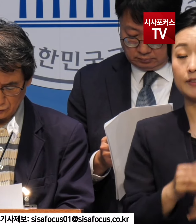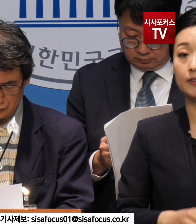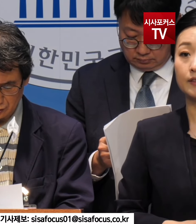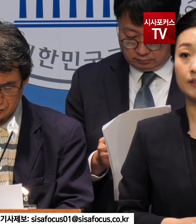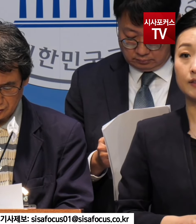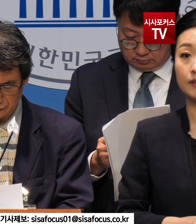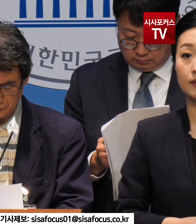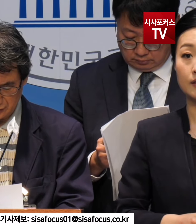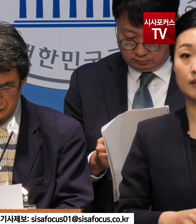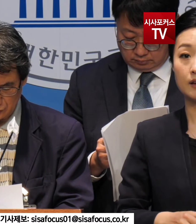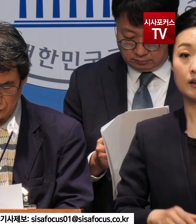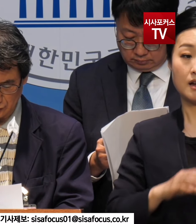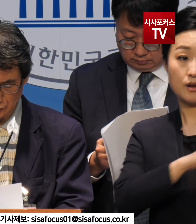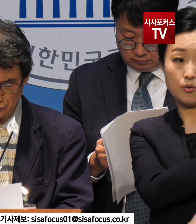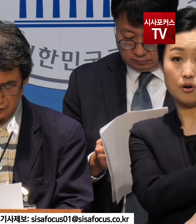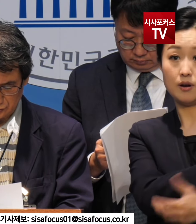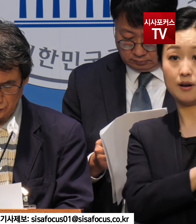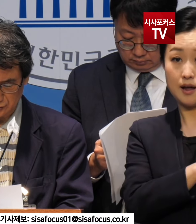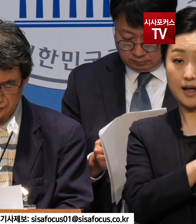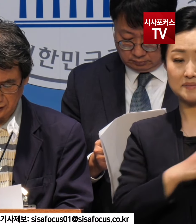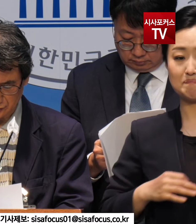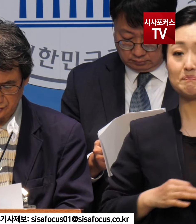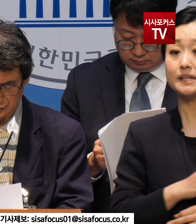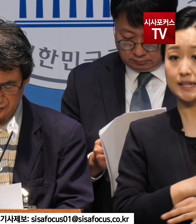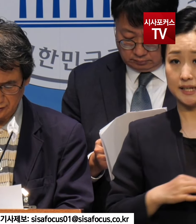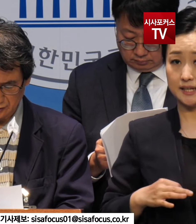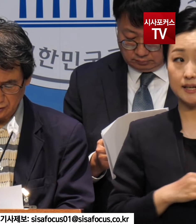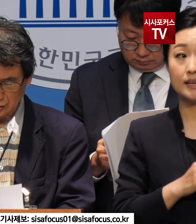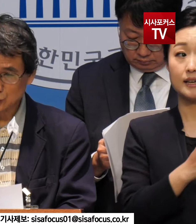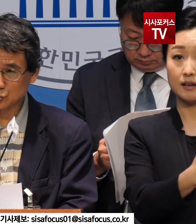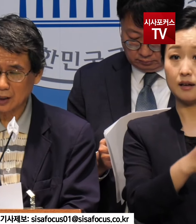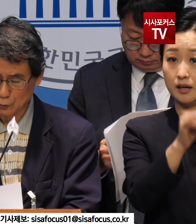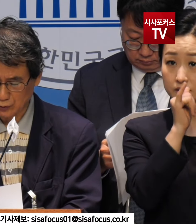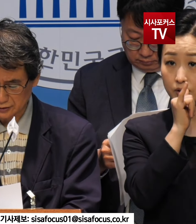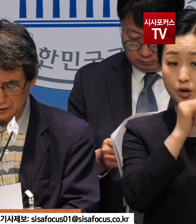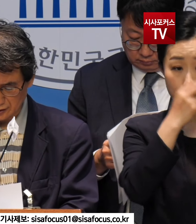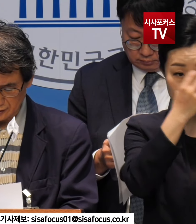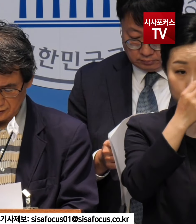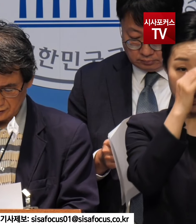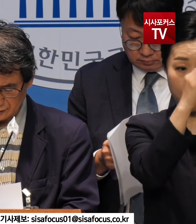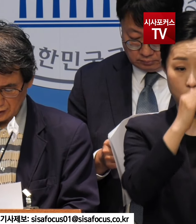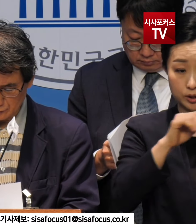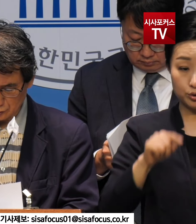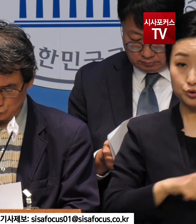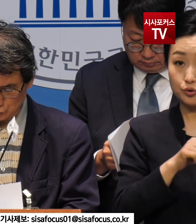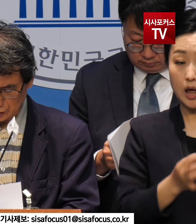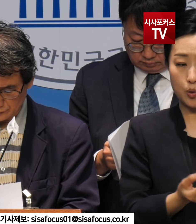전형적인 권력형 비리라고 언론에서도 지적했듯이 수사 과정에